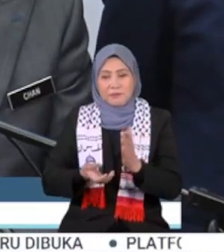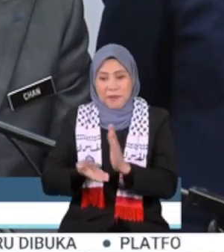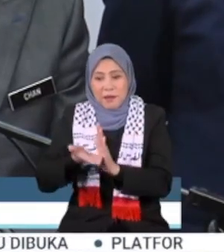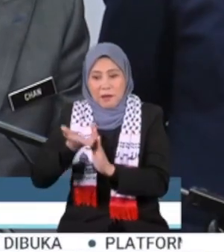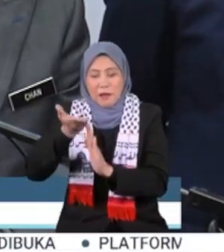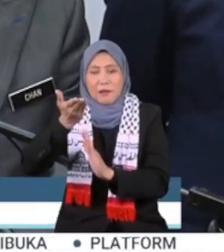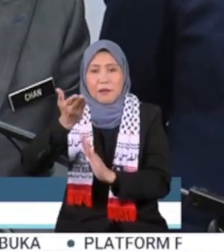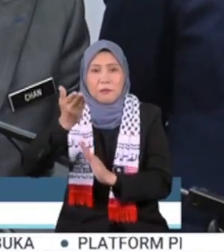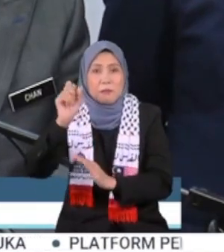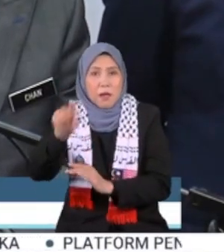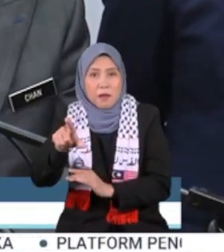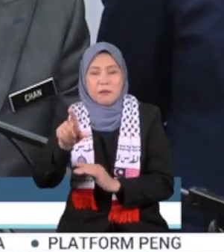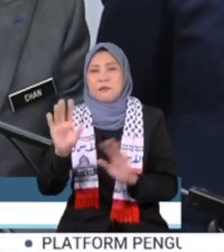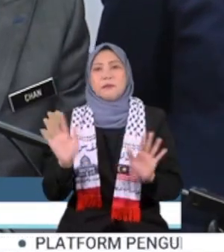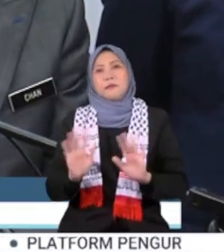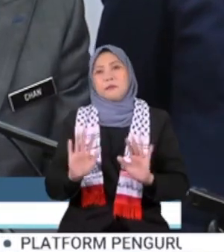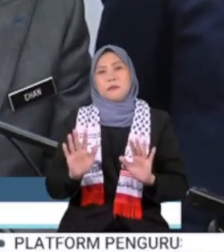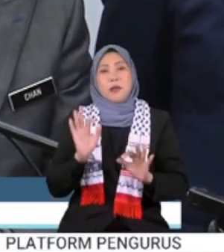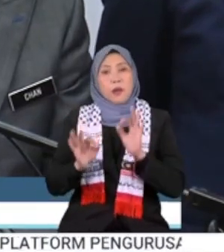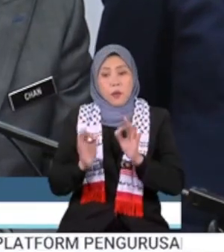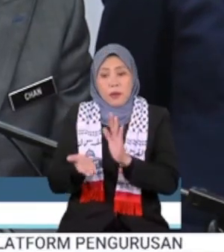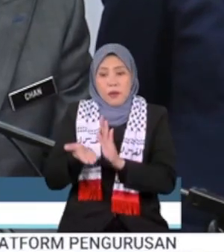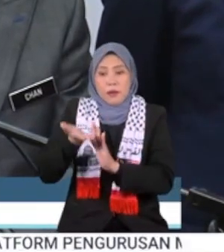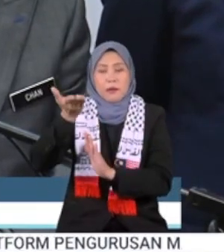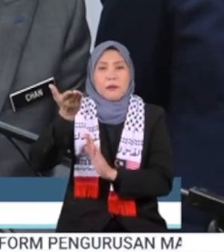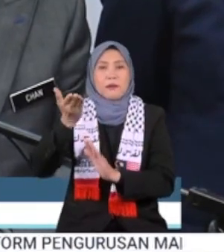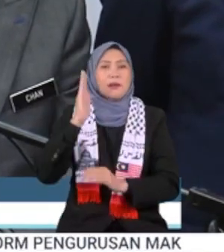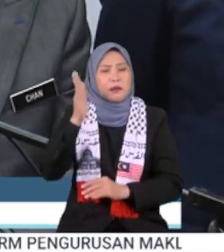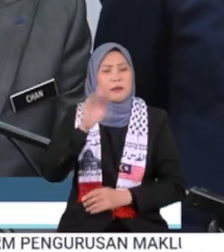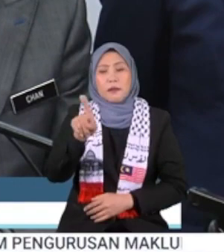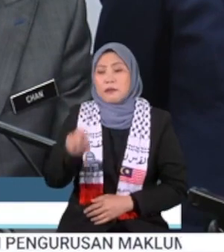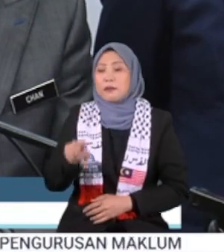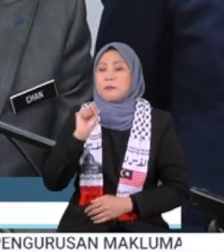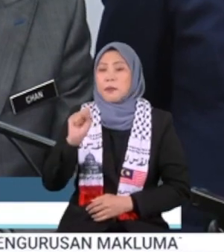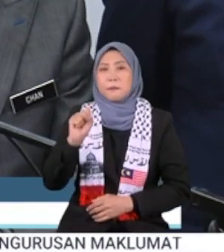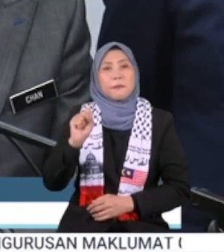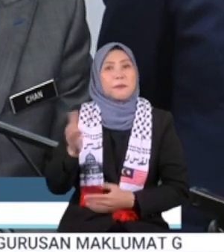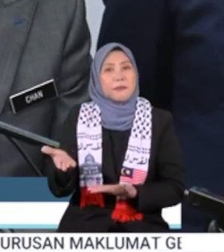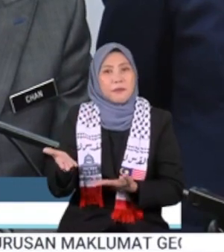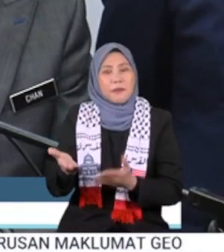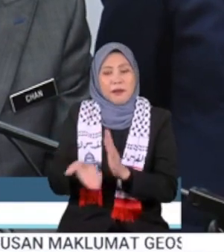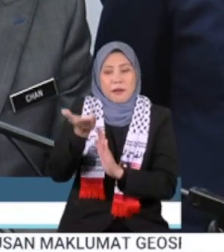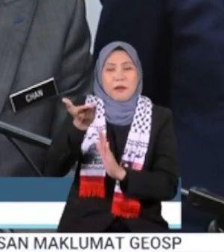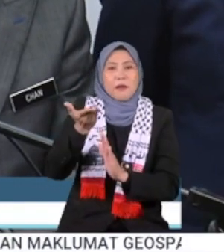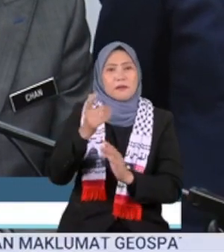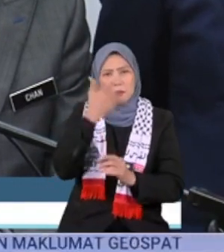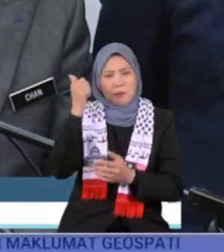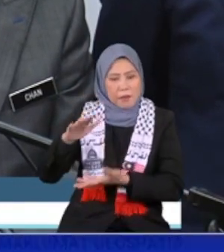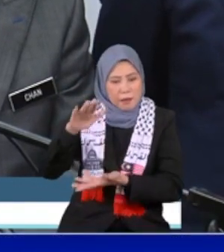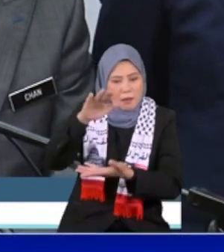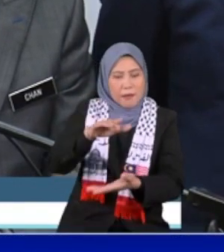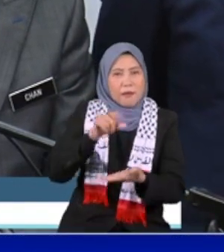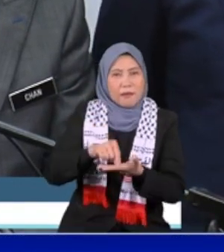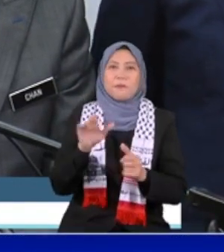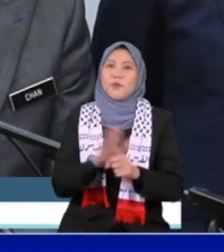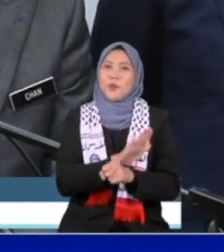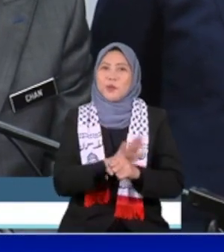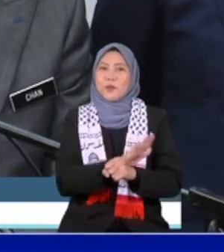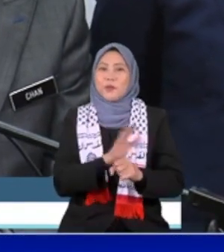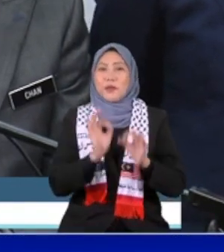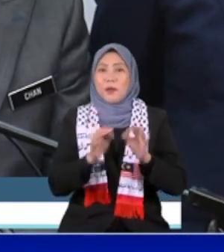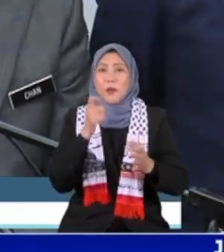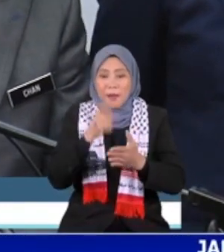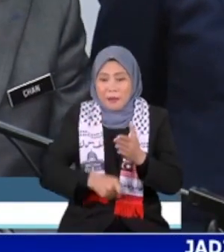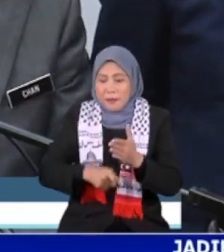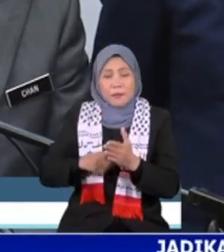dia akan stabil kalau naik mendad kita akananya Ken sebalannya yang selalunya mendadak